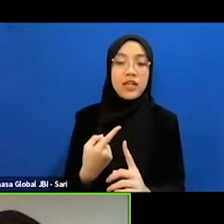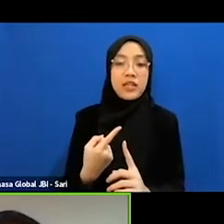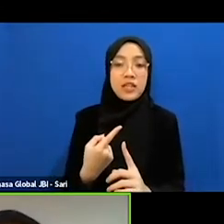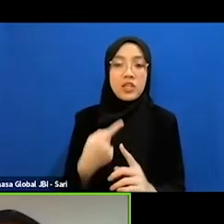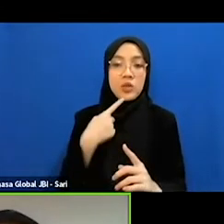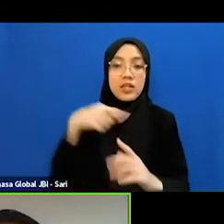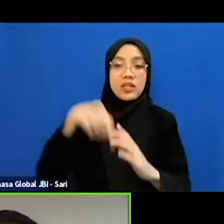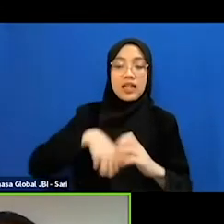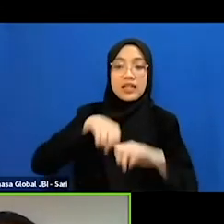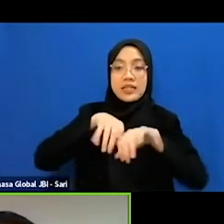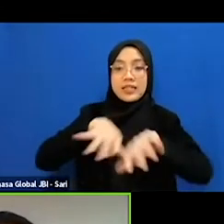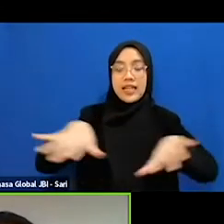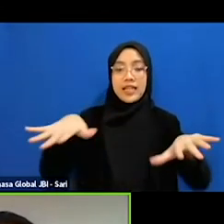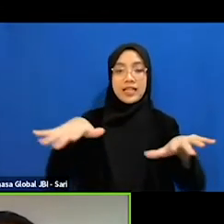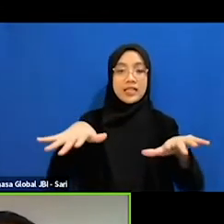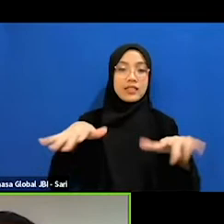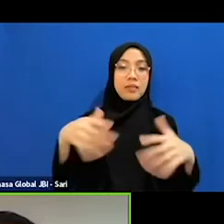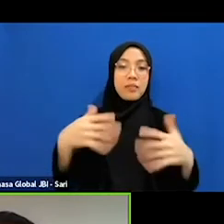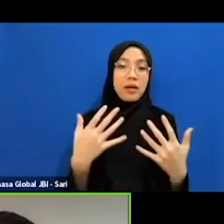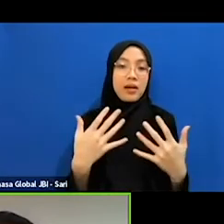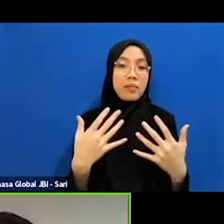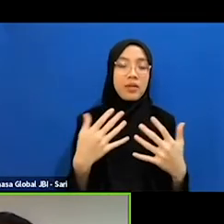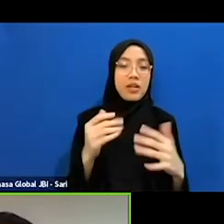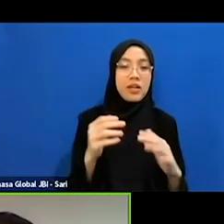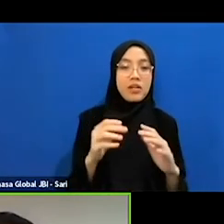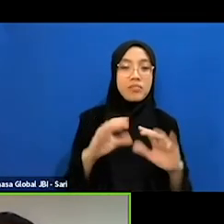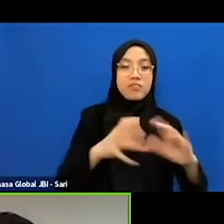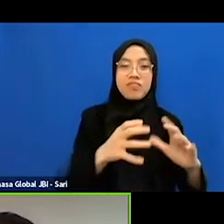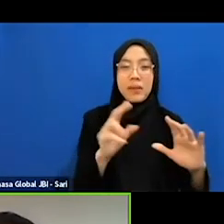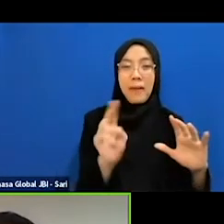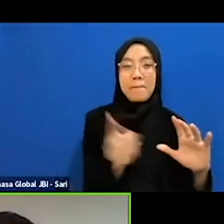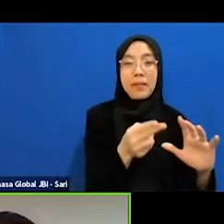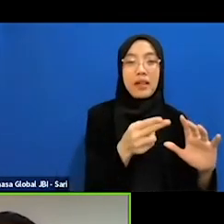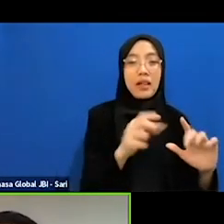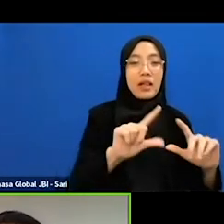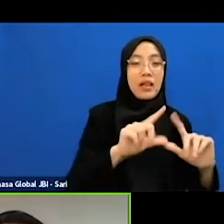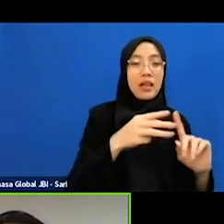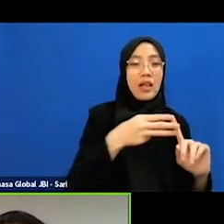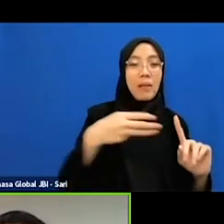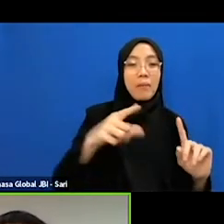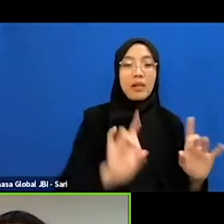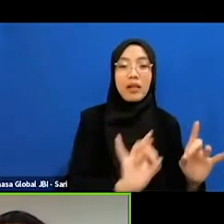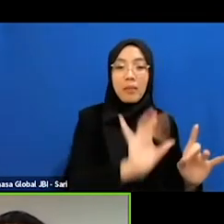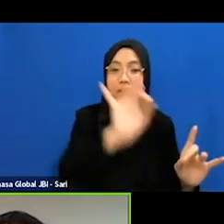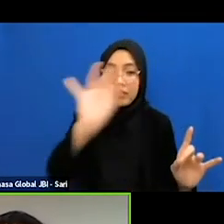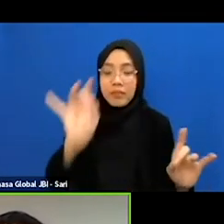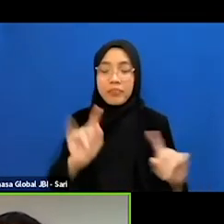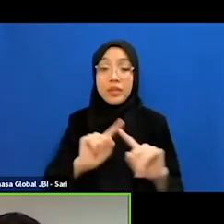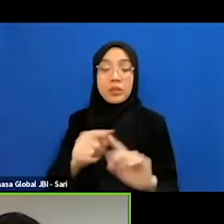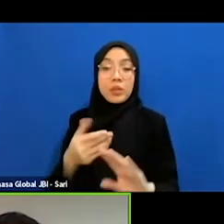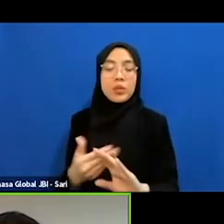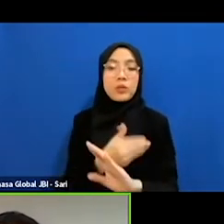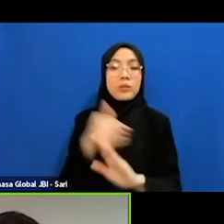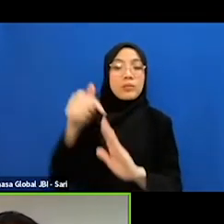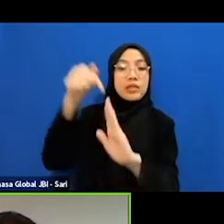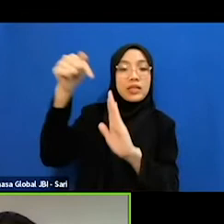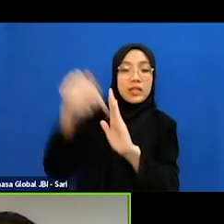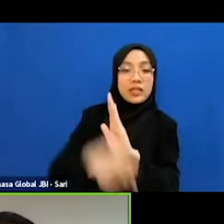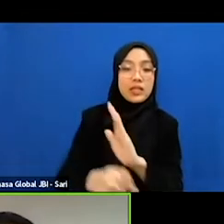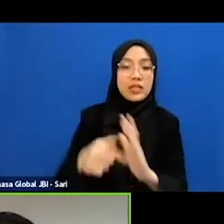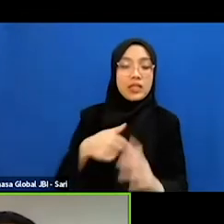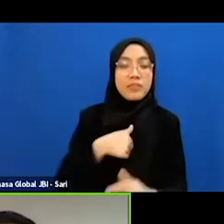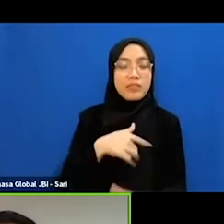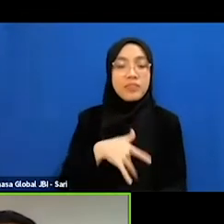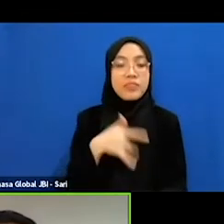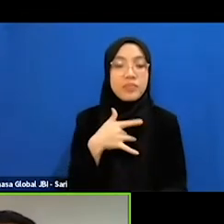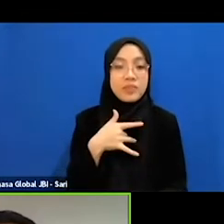technicalities Beni Bagaimana label dan sebagainya dan sebagainya tapi sebelum sampai ke sana rasanya